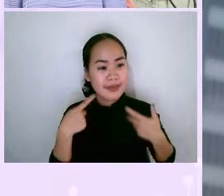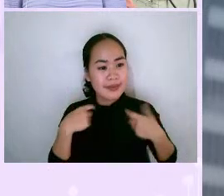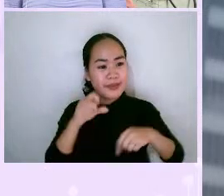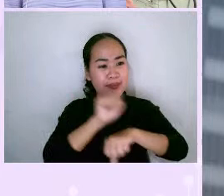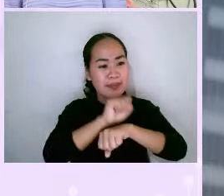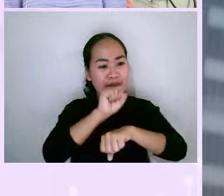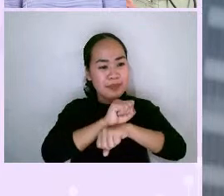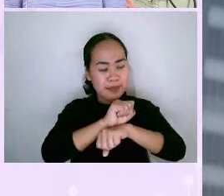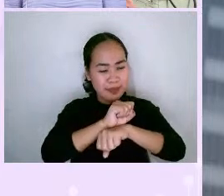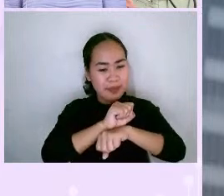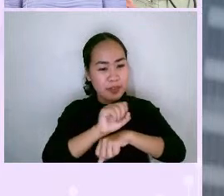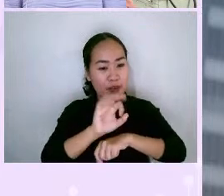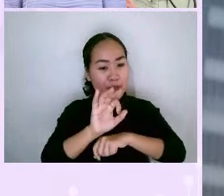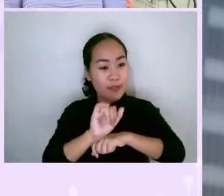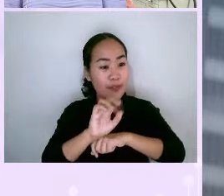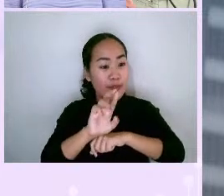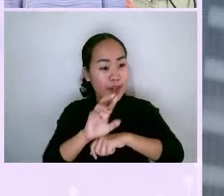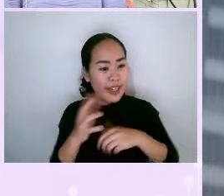ay sa darating na